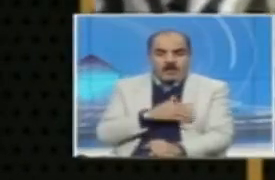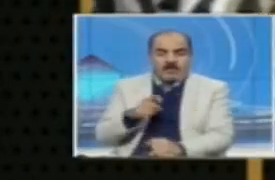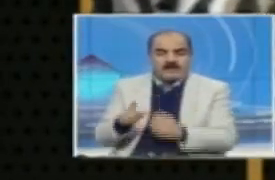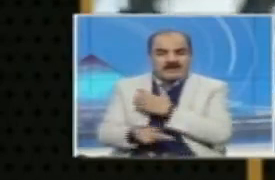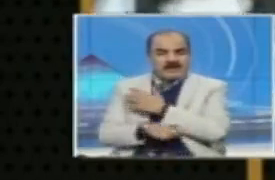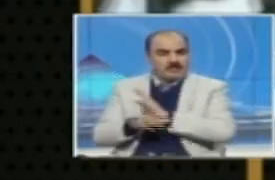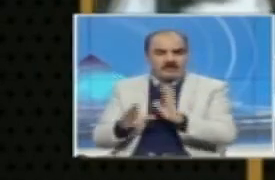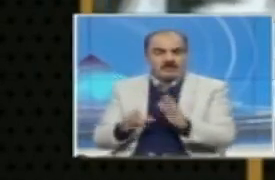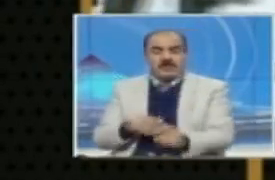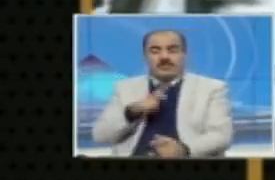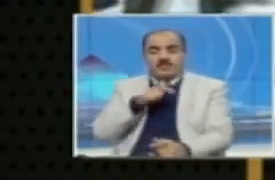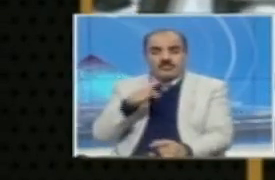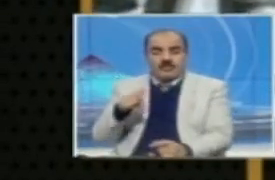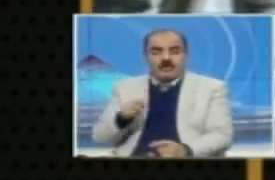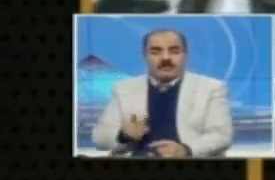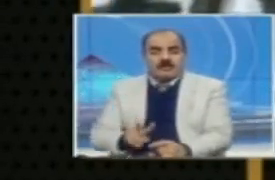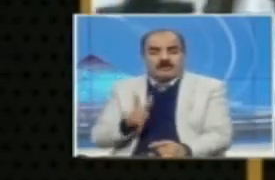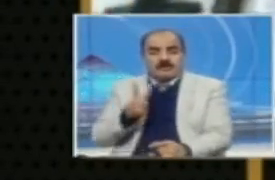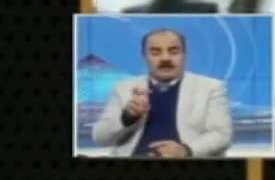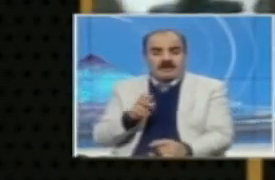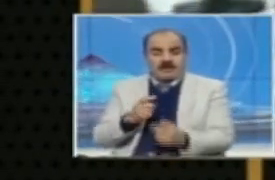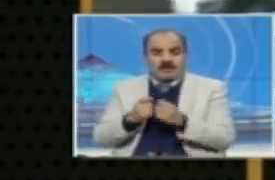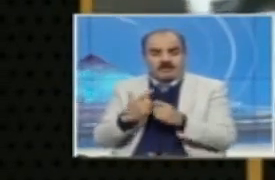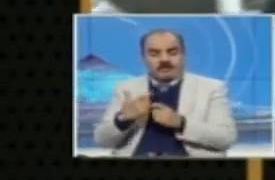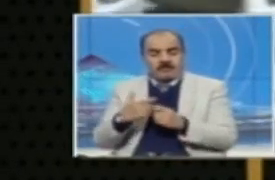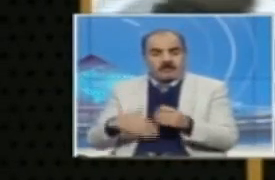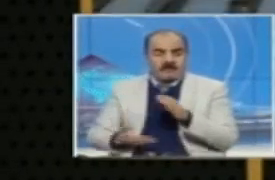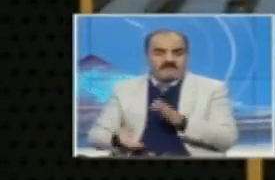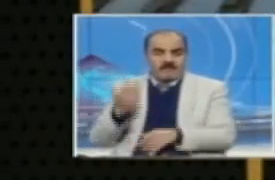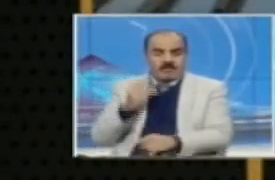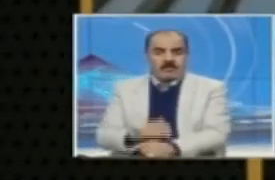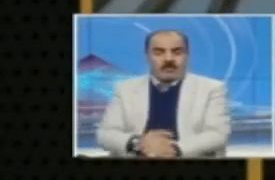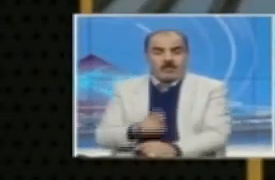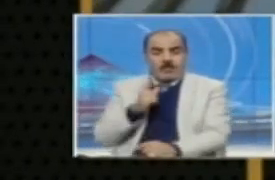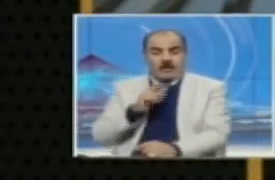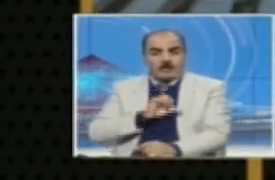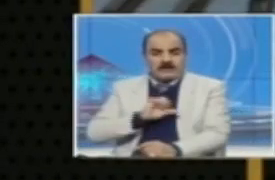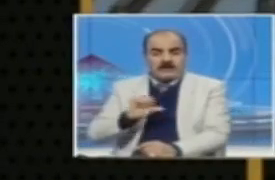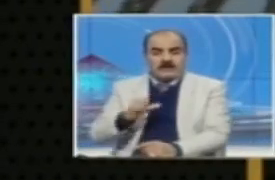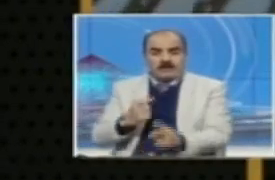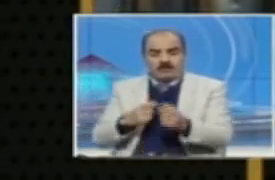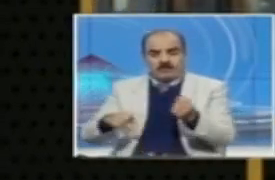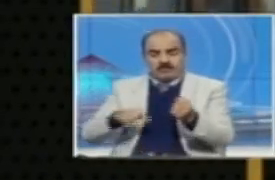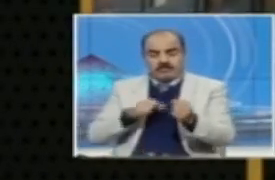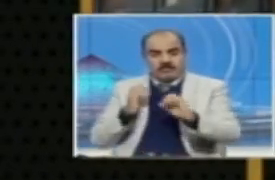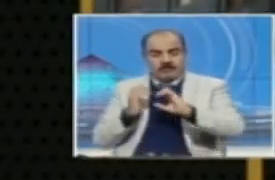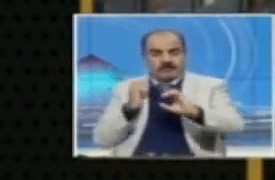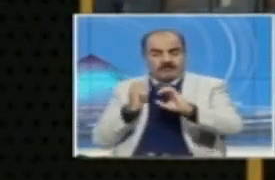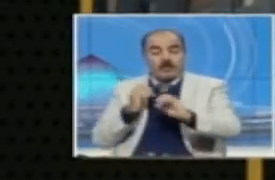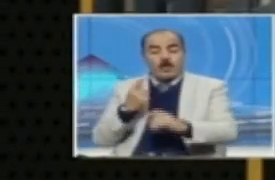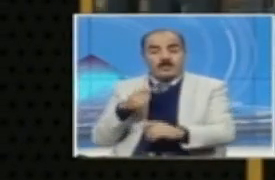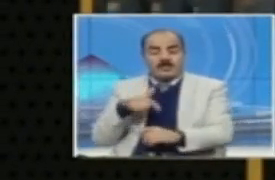أسبوع 670 قطعة سلاح ناري، أبرزها 91 بندقية و